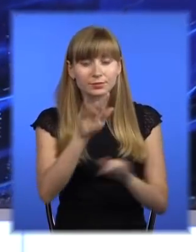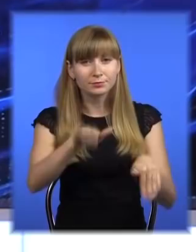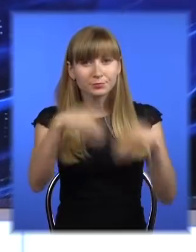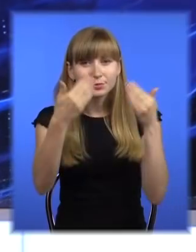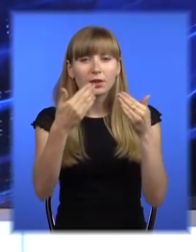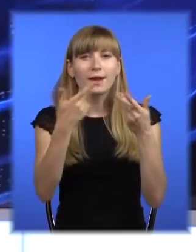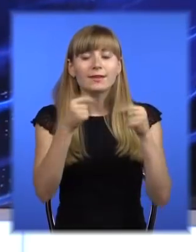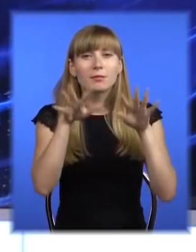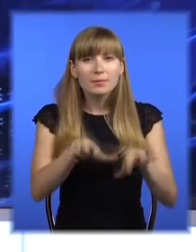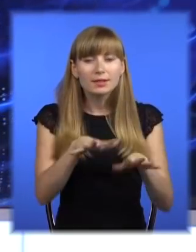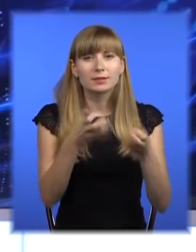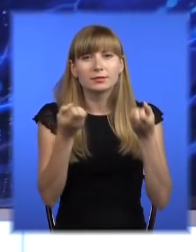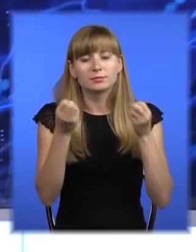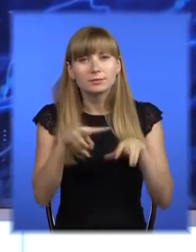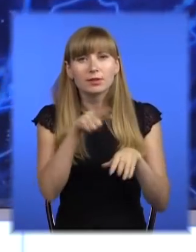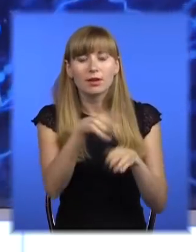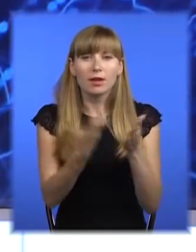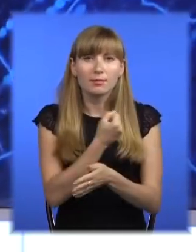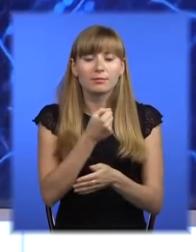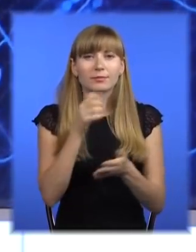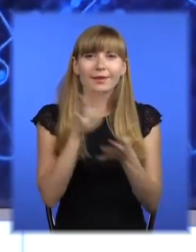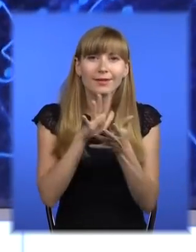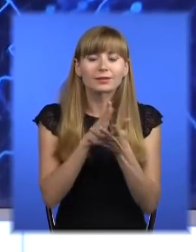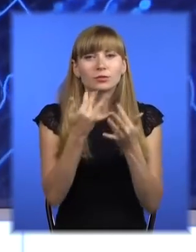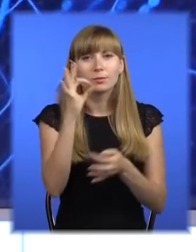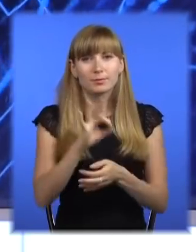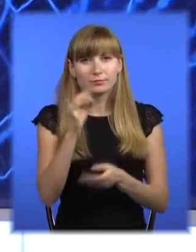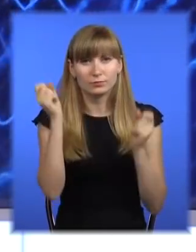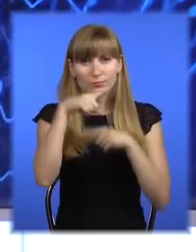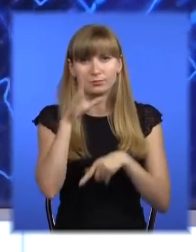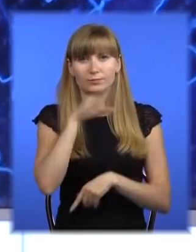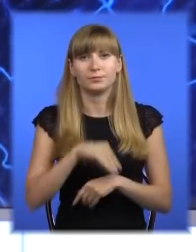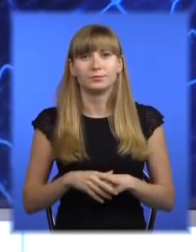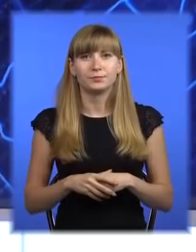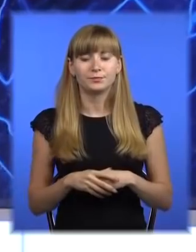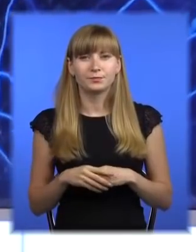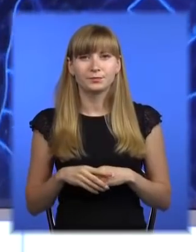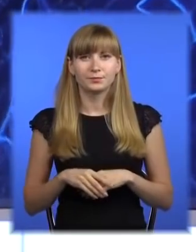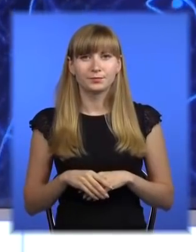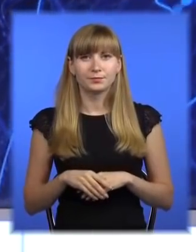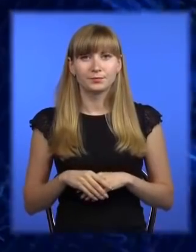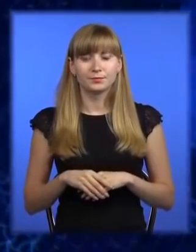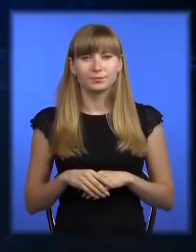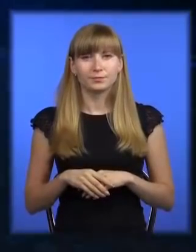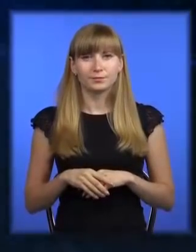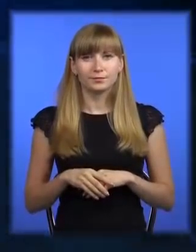дозволяє дізнатися про забруднення конкретних підприємств будь-якої області онлайн.